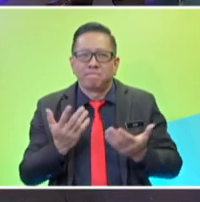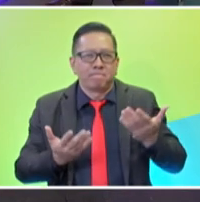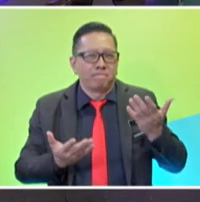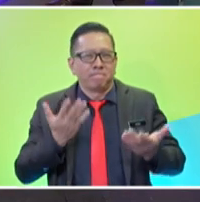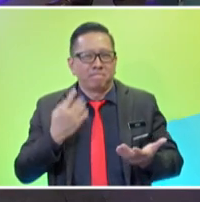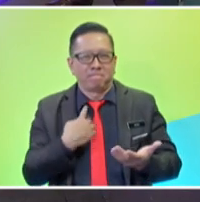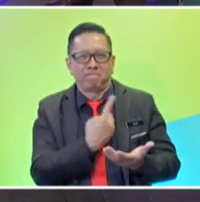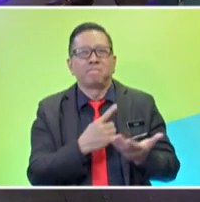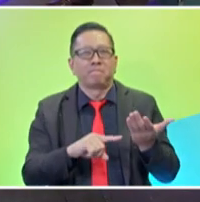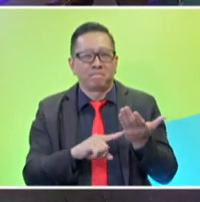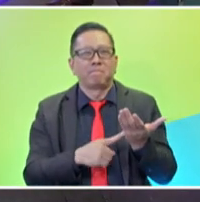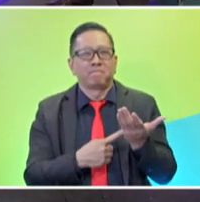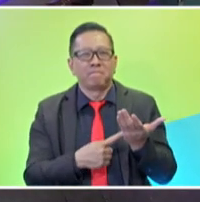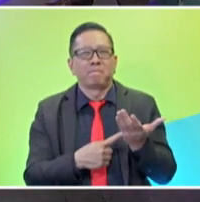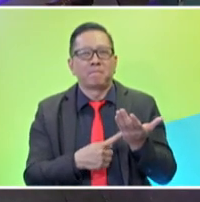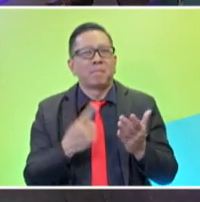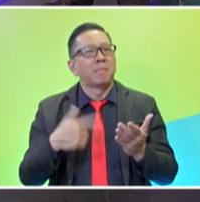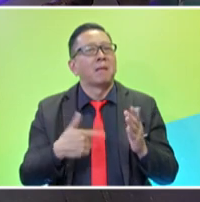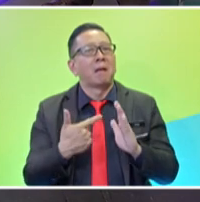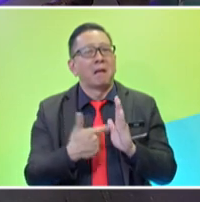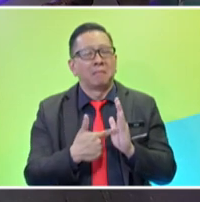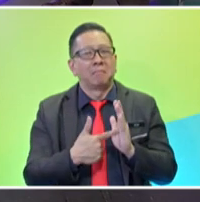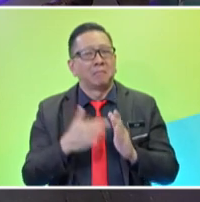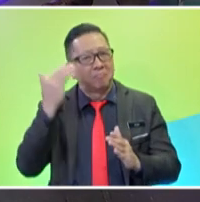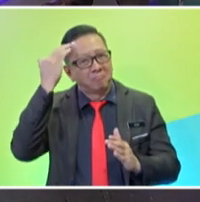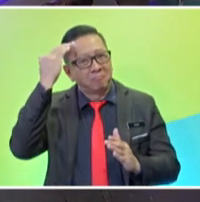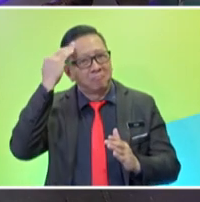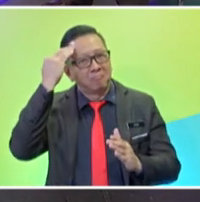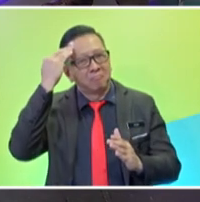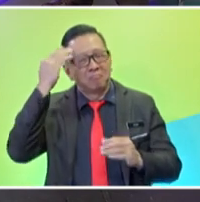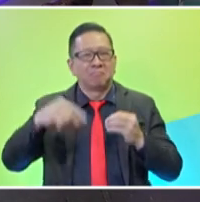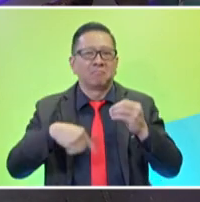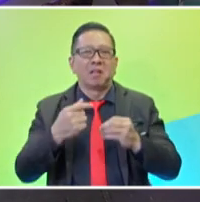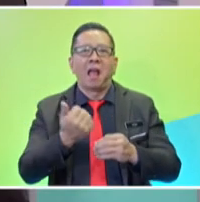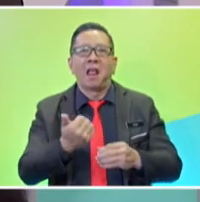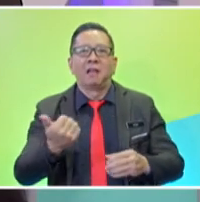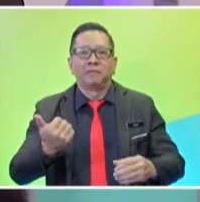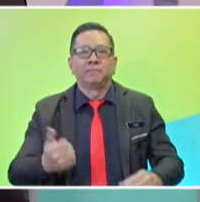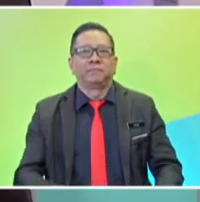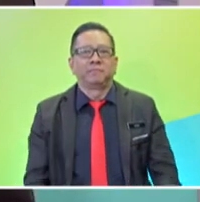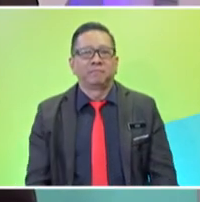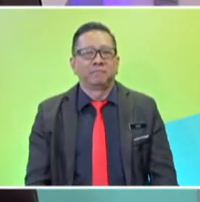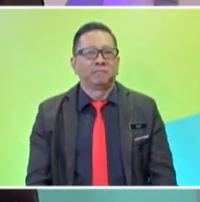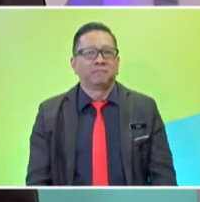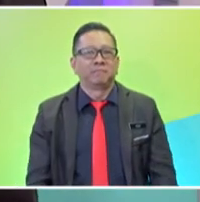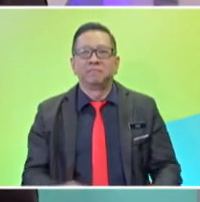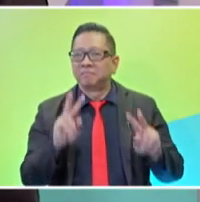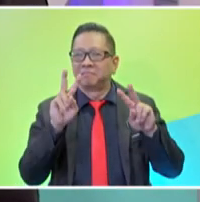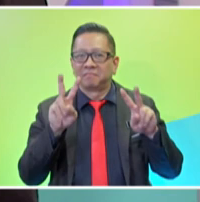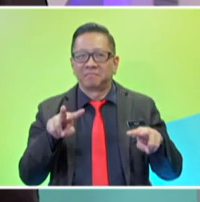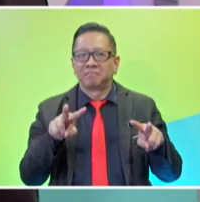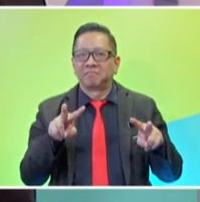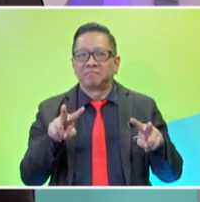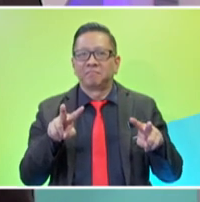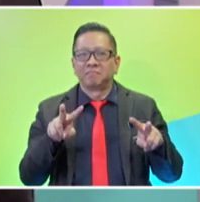gue eee apalagi yang boleh kita tahu tentang alat-alat dan sebagainya kita anak-anak